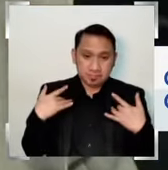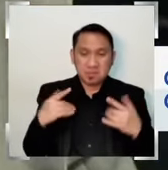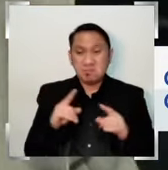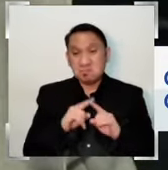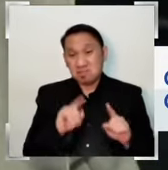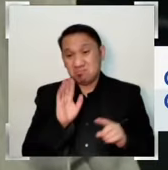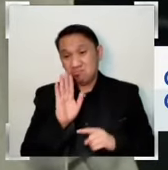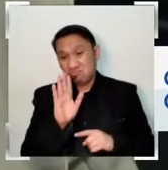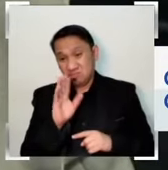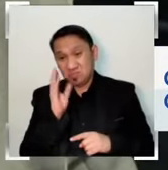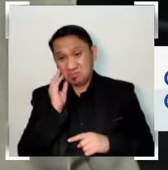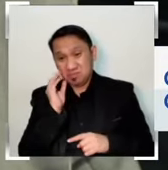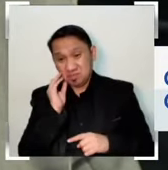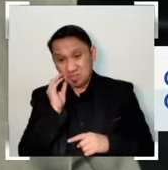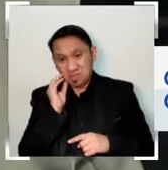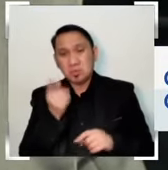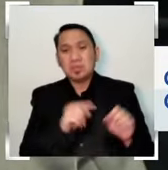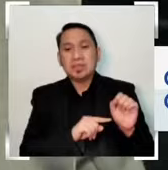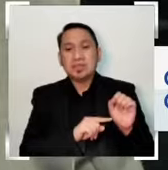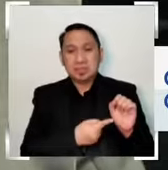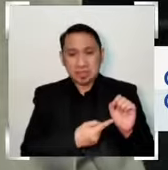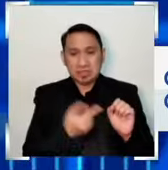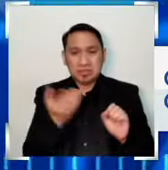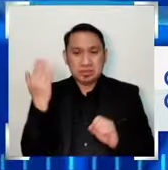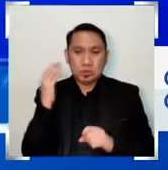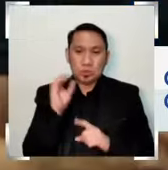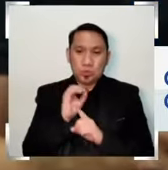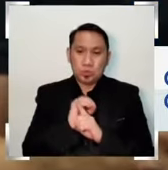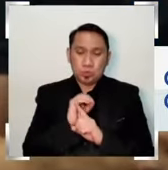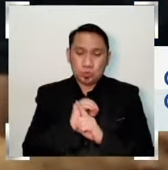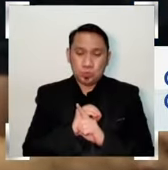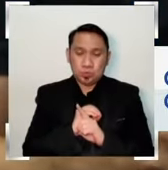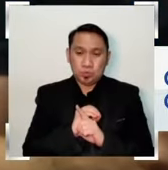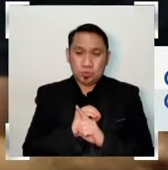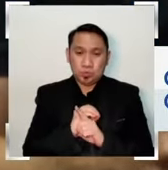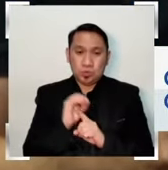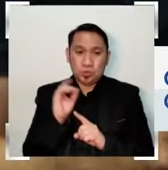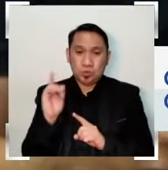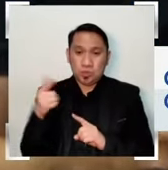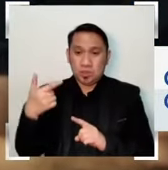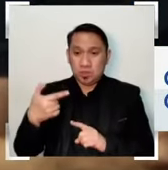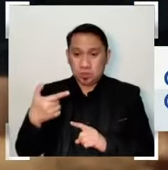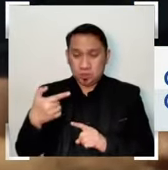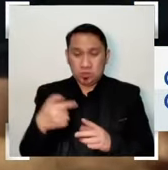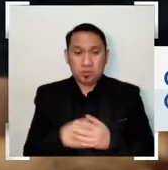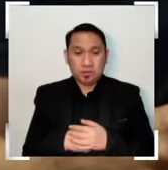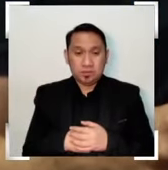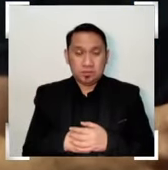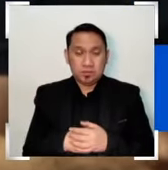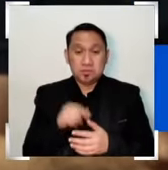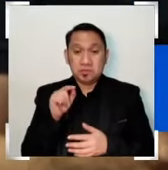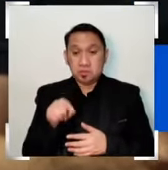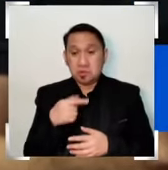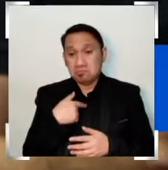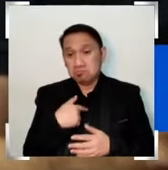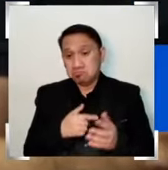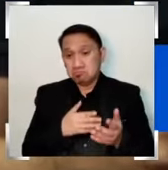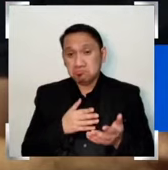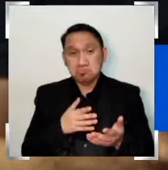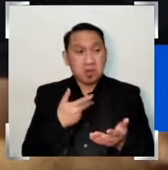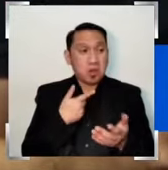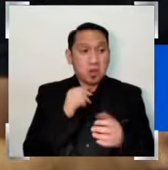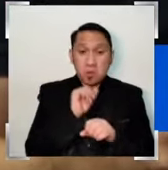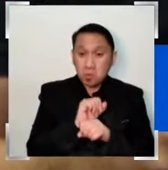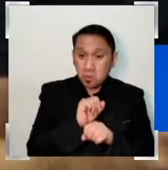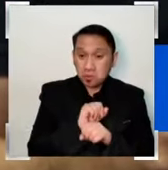pangalan, nagsimula raw noong Oktubre 2021. Pumasok po sa isang Kuwaiti, tapos po nagtrabaho po ako doon ng